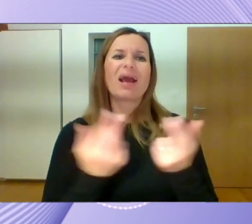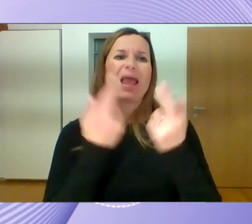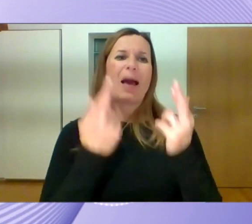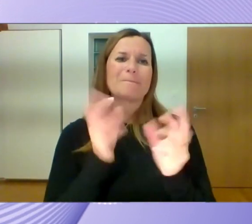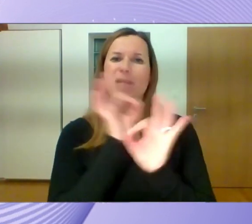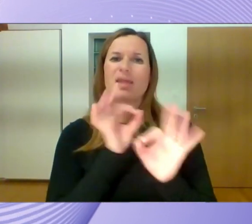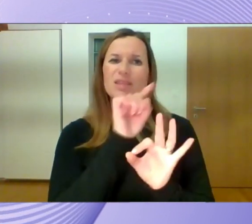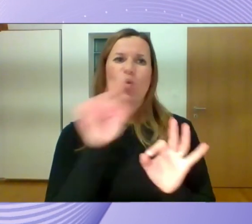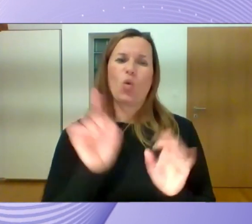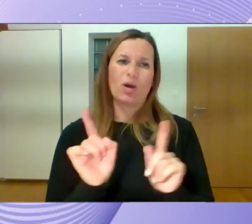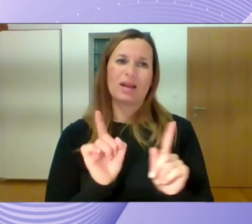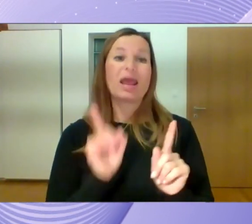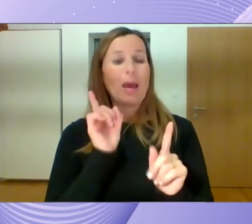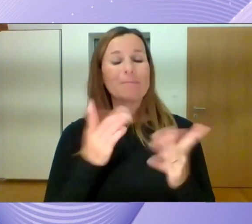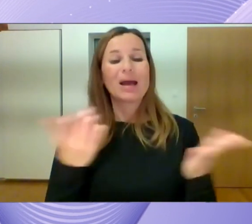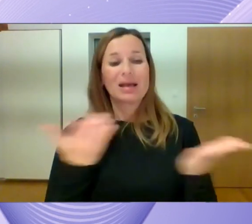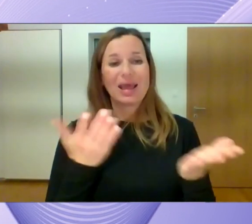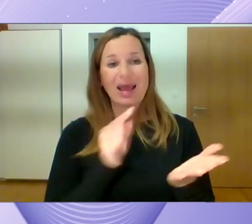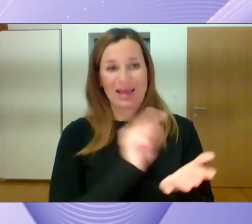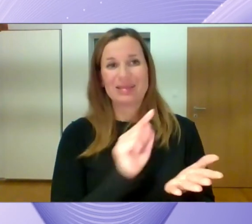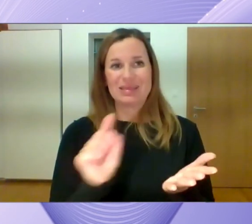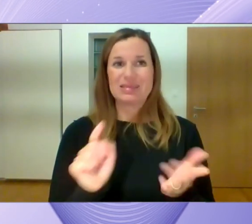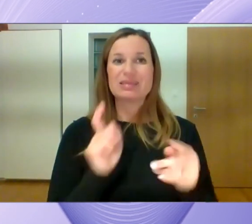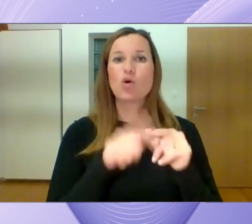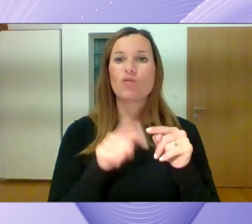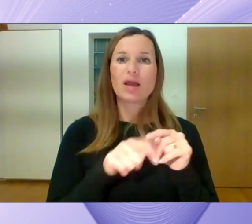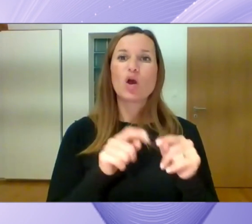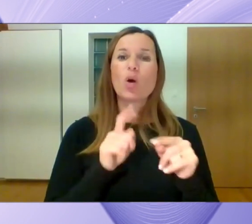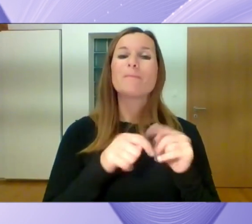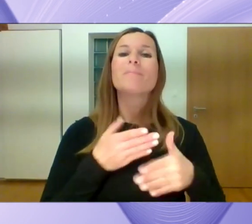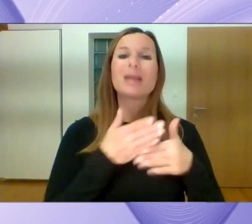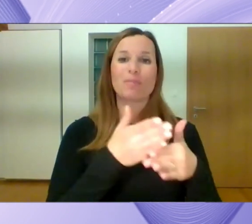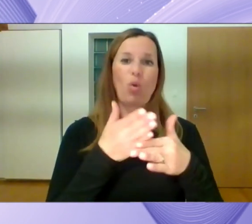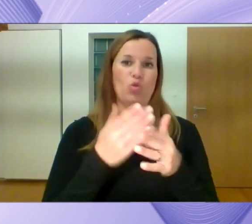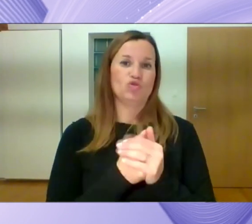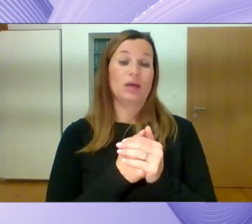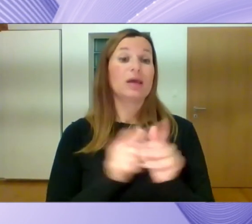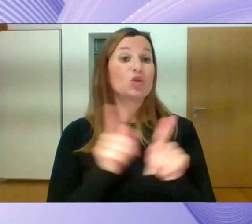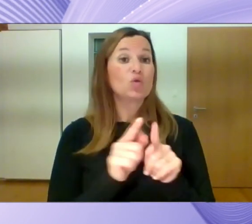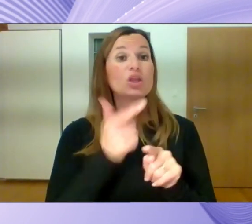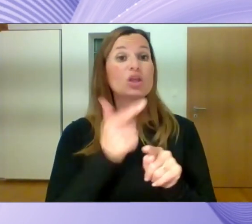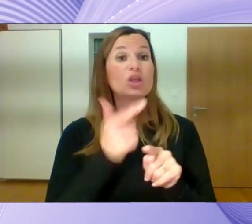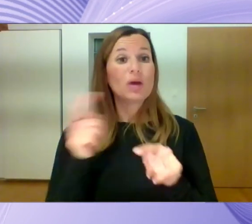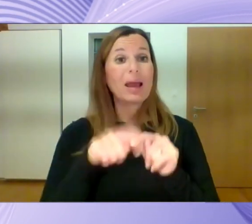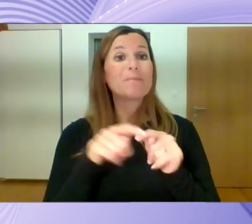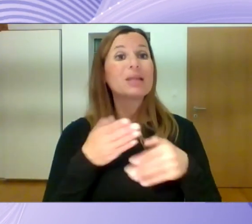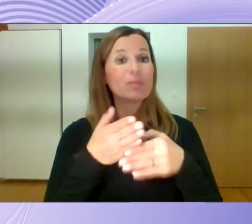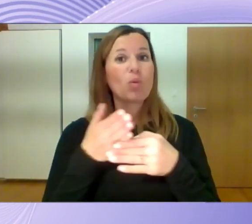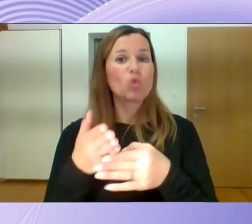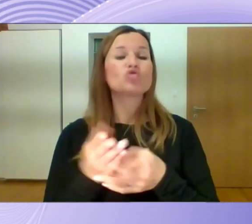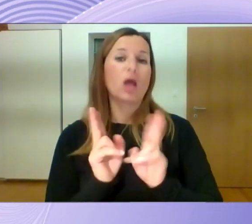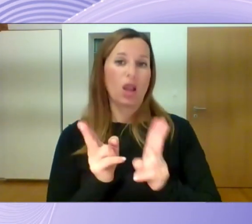ponudnikov v Sloveniji, ampak jih je ene par teh, ki se s pripomočki ukvarjajo. In tudi druge pripomočke se da najeti ali